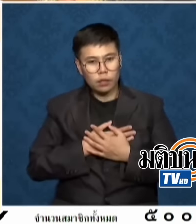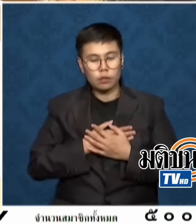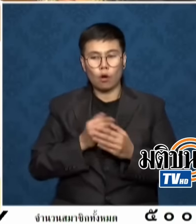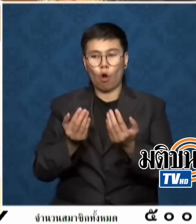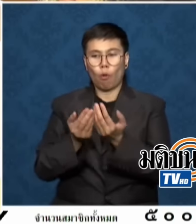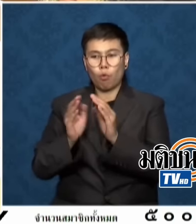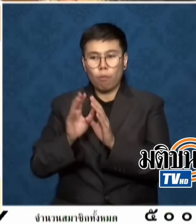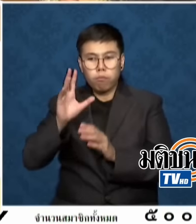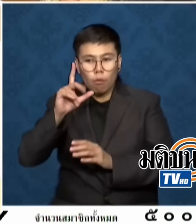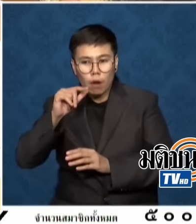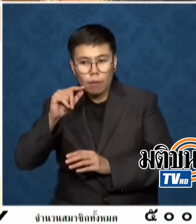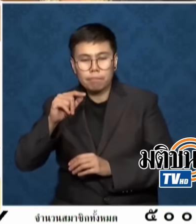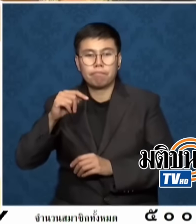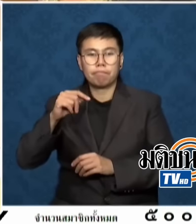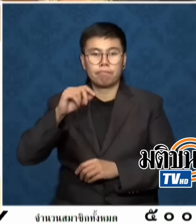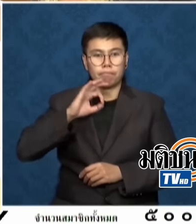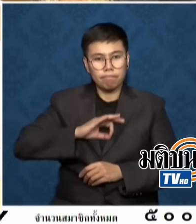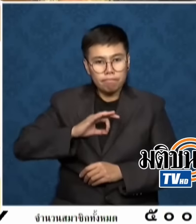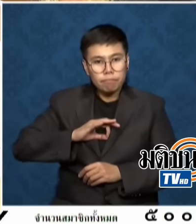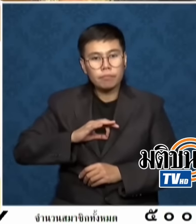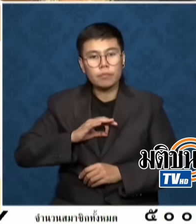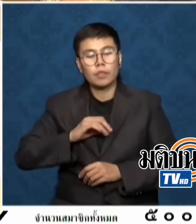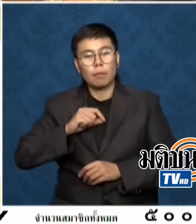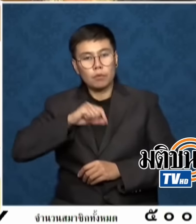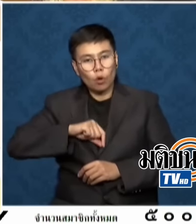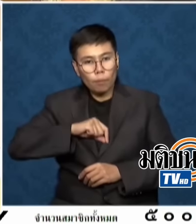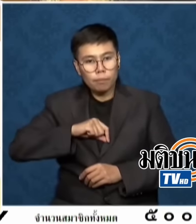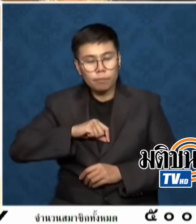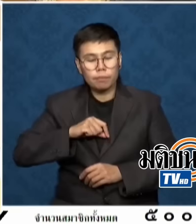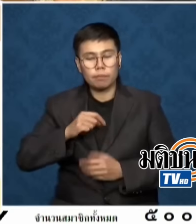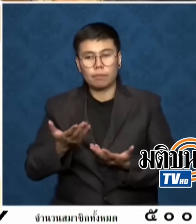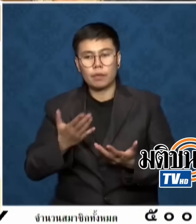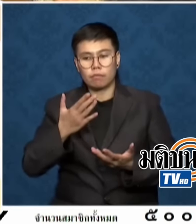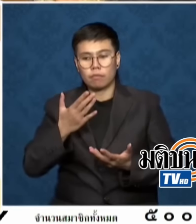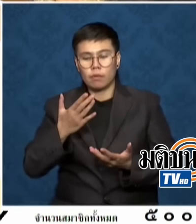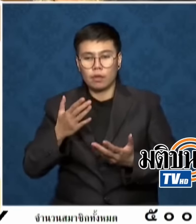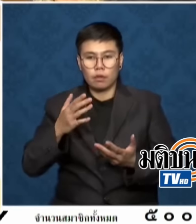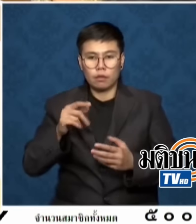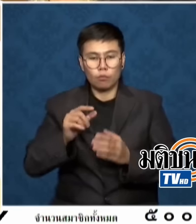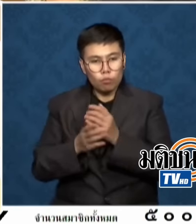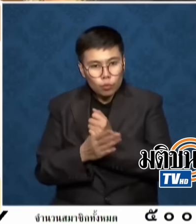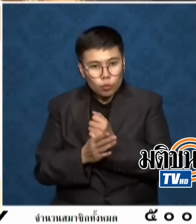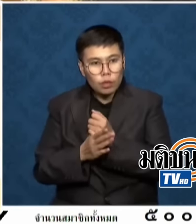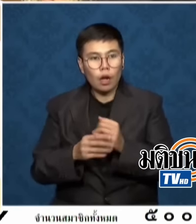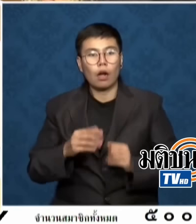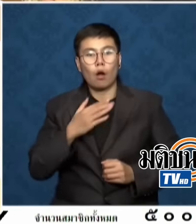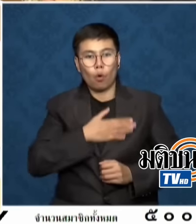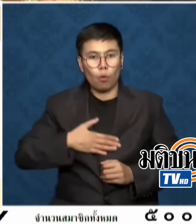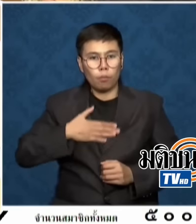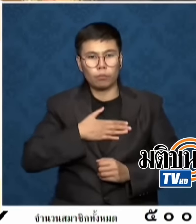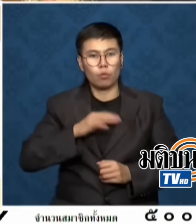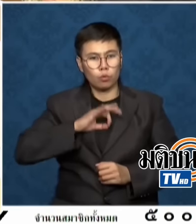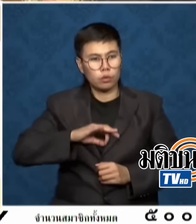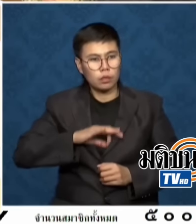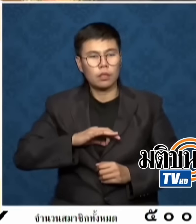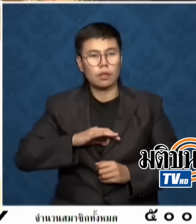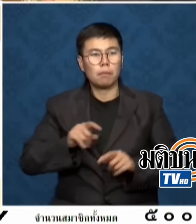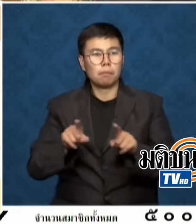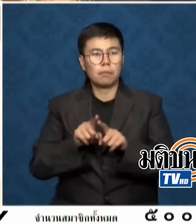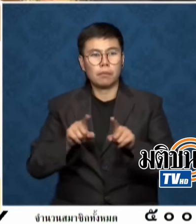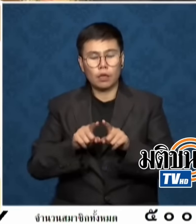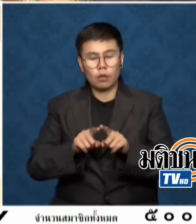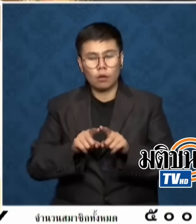ายตั้งแต่เขายังเด็กจนสู่ความเป็นวัยรุ่นอารมณ์ความรู้สึกไม่ได้แตกต่างไปจากครอบครัว